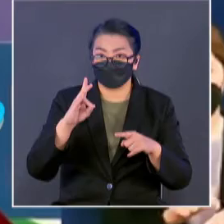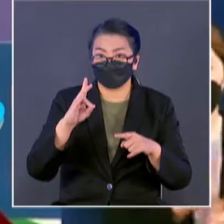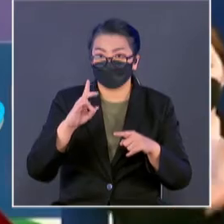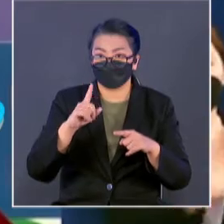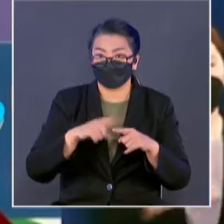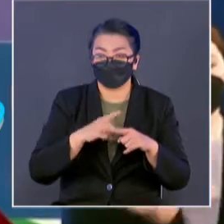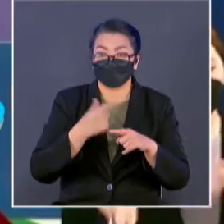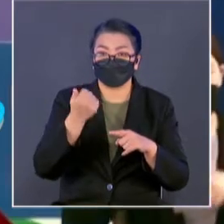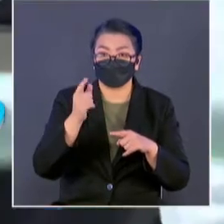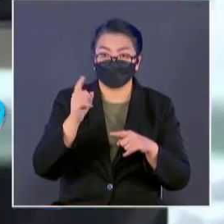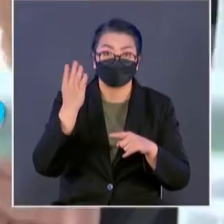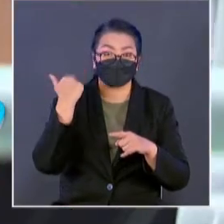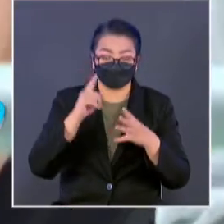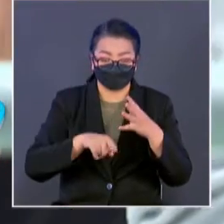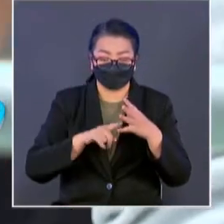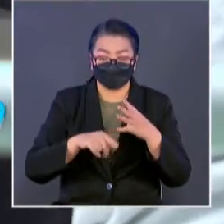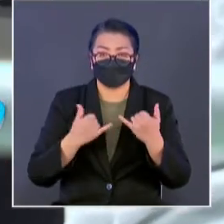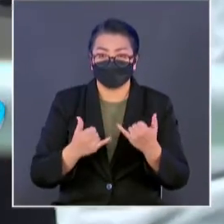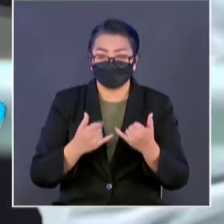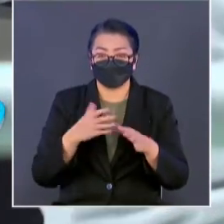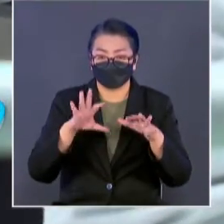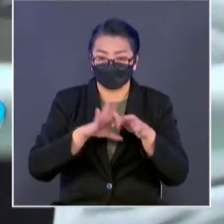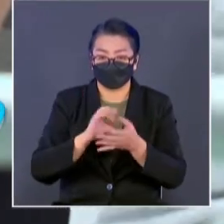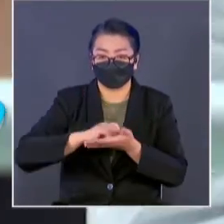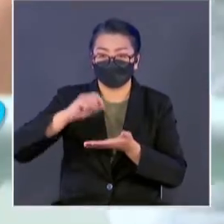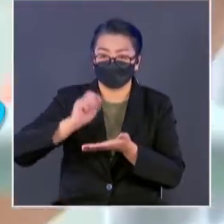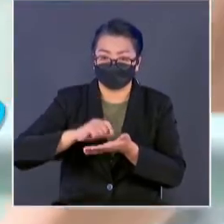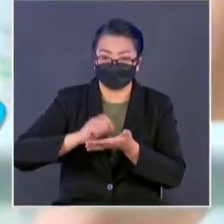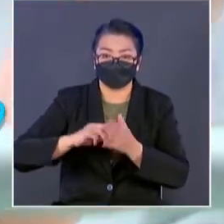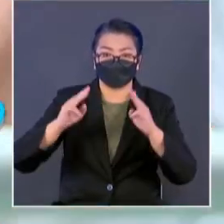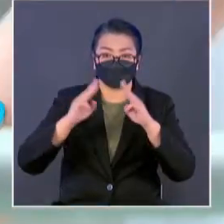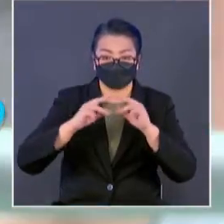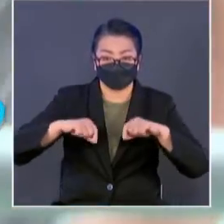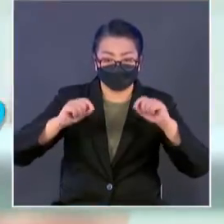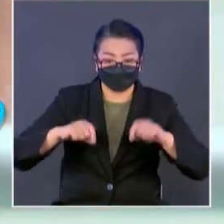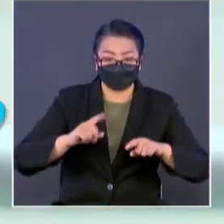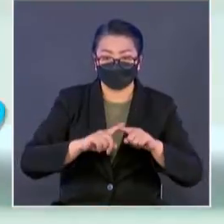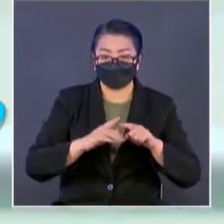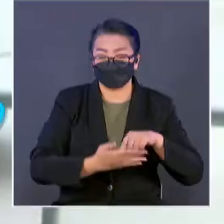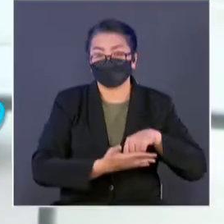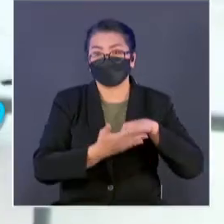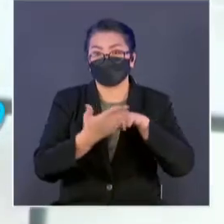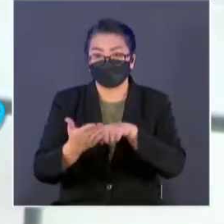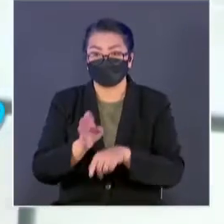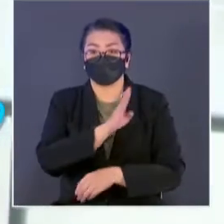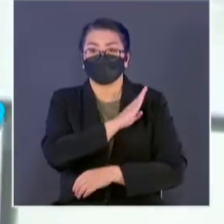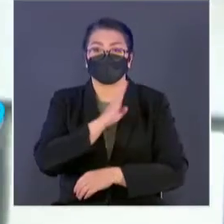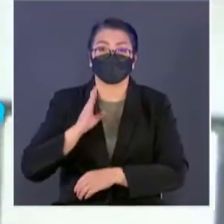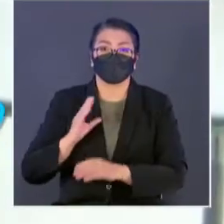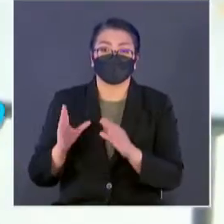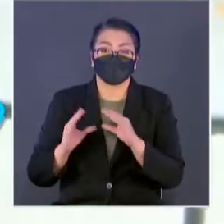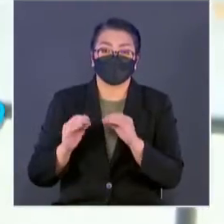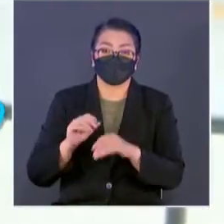ขั้นตอนต่อไปหลังจากนี้ก็คือขั้นตอนทางเอกสารซึ่งจะมีการส่งเรื่องเข้าที่ประชุมบอร์ดของสปสช.ในวันพ